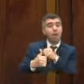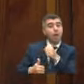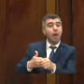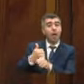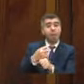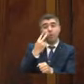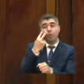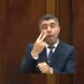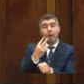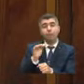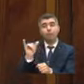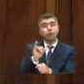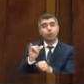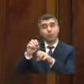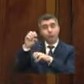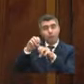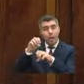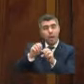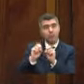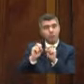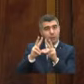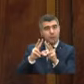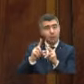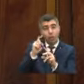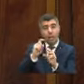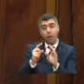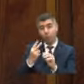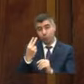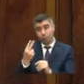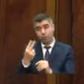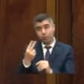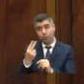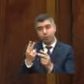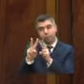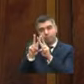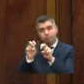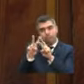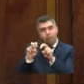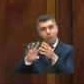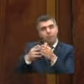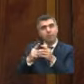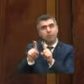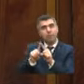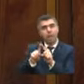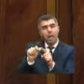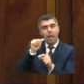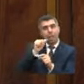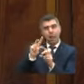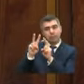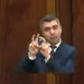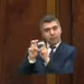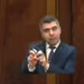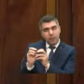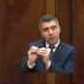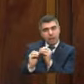حسب المعلومات التي نجمعها، راه من شهر فبراير وكتجمع المعطيات باش نعرفوا فين غادي يكون الماء ناقص، فين غادي يزيد الماء، فين